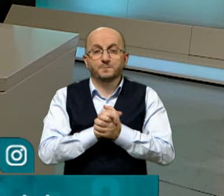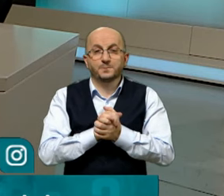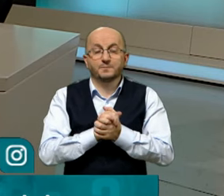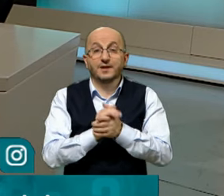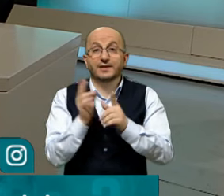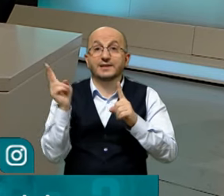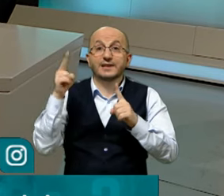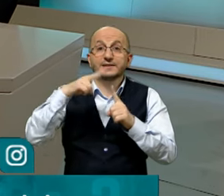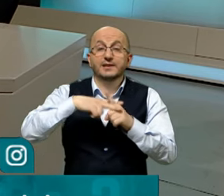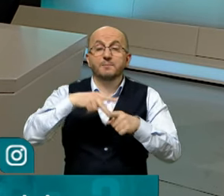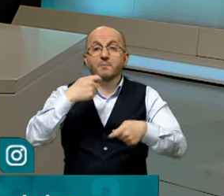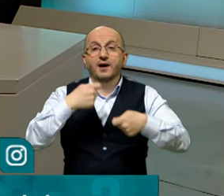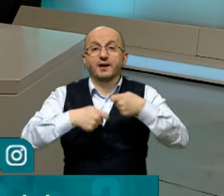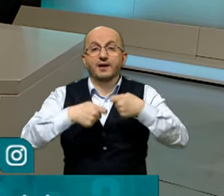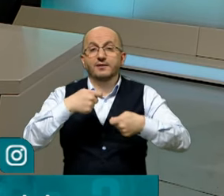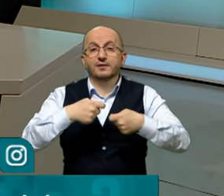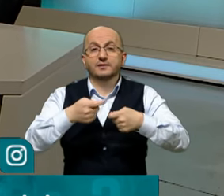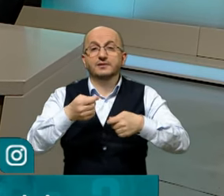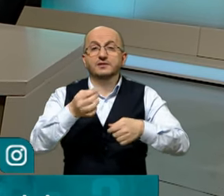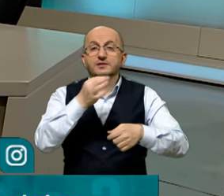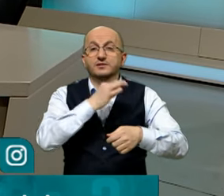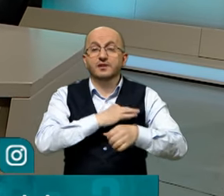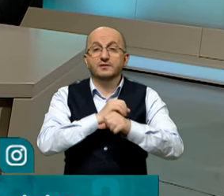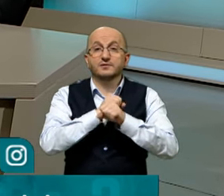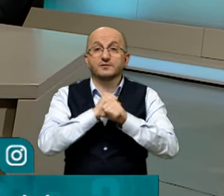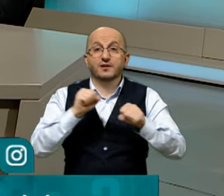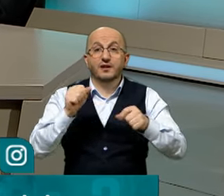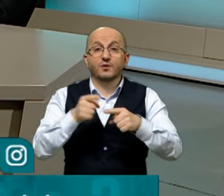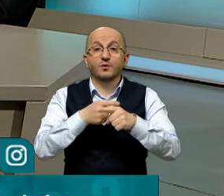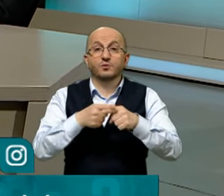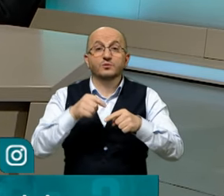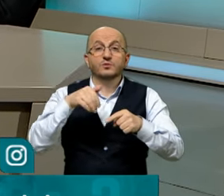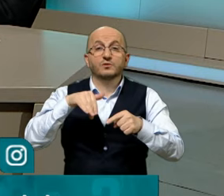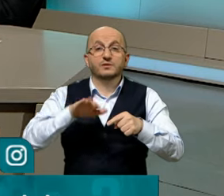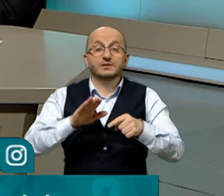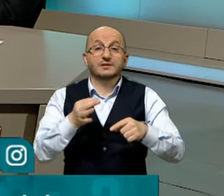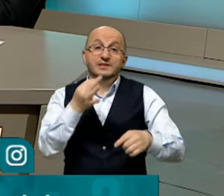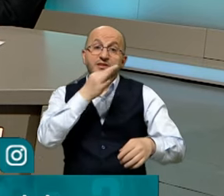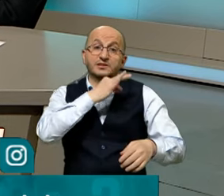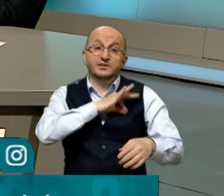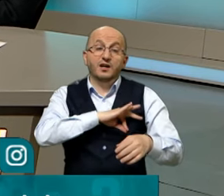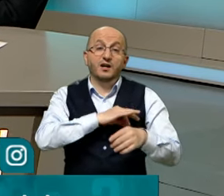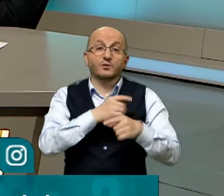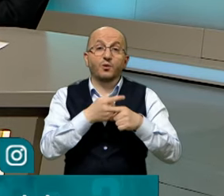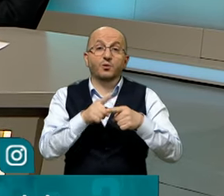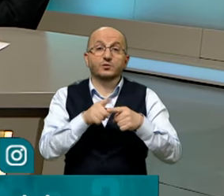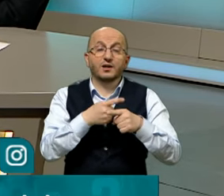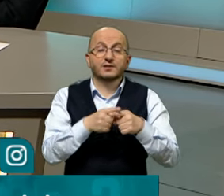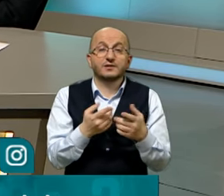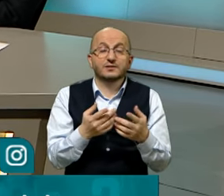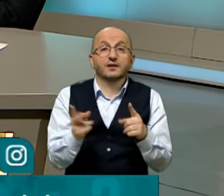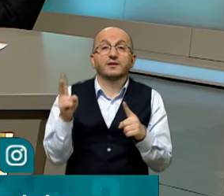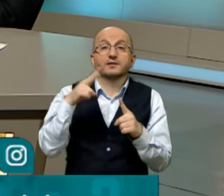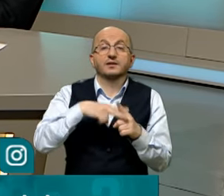katılım bankaları kar zarar ortaklığı değildir çalar ortaklığıdır bu çünkü